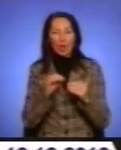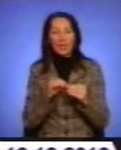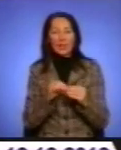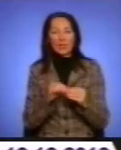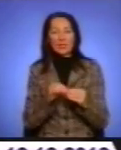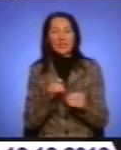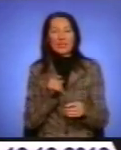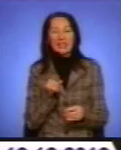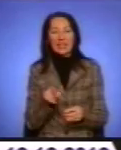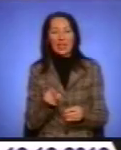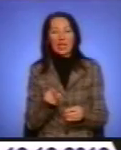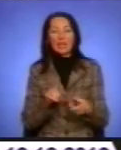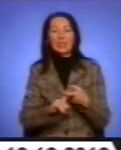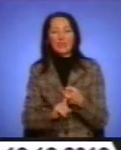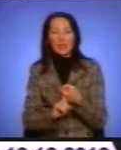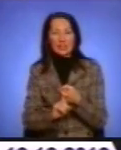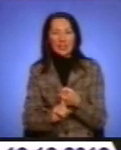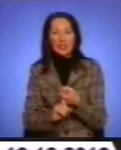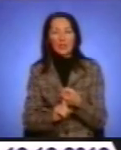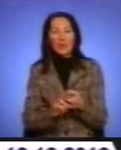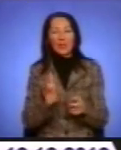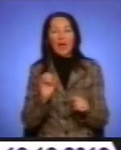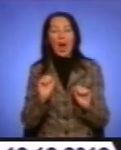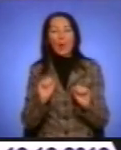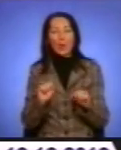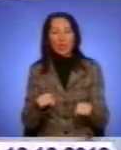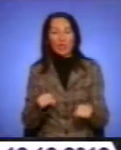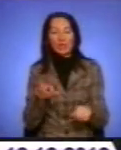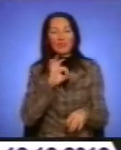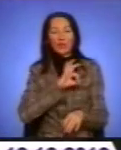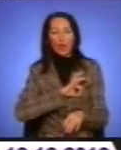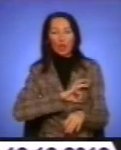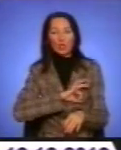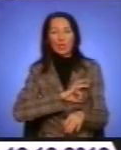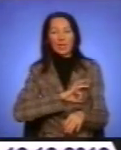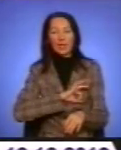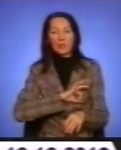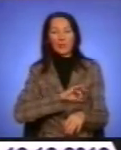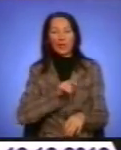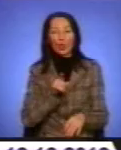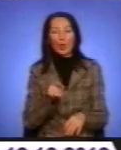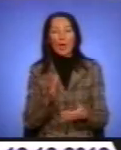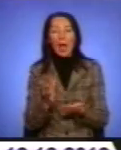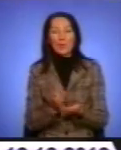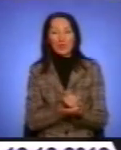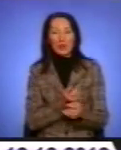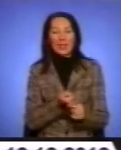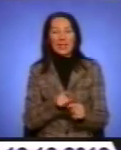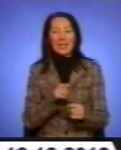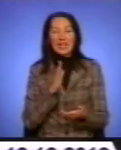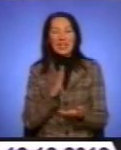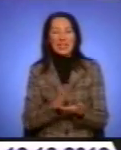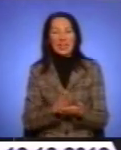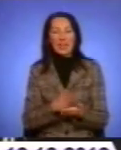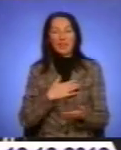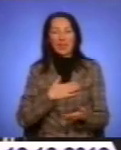результативність тих зв'язків, на можливість використати той потенціал, який є в